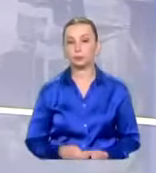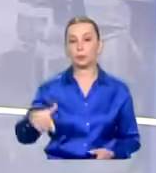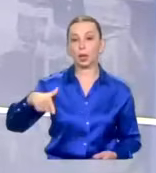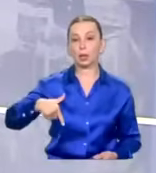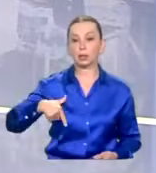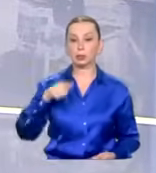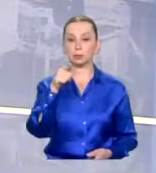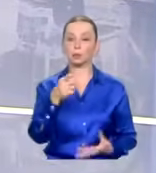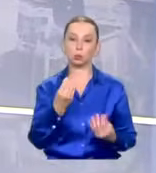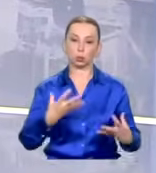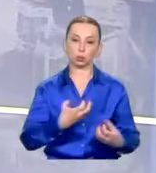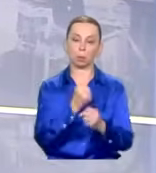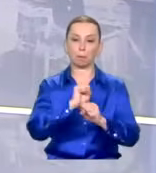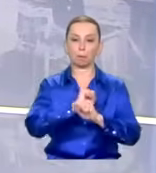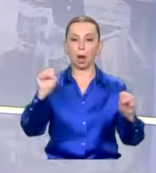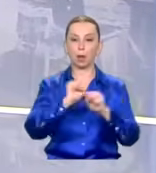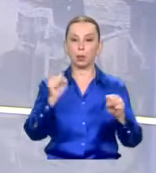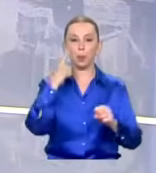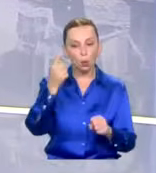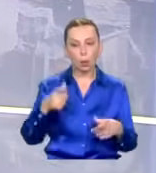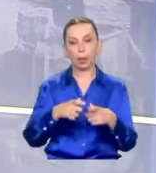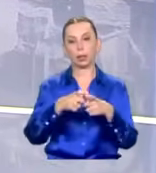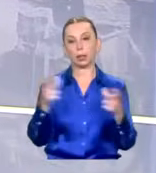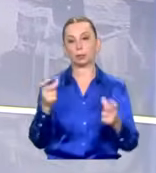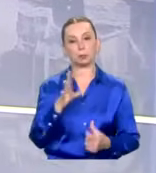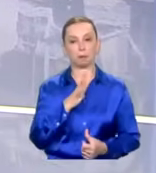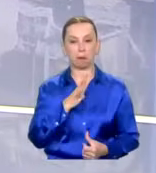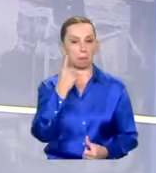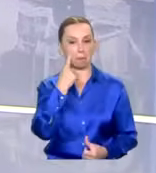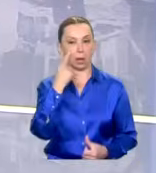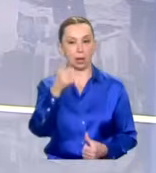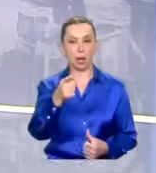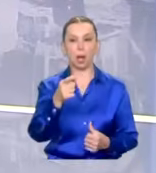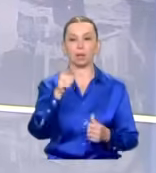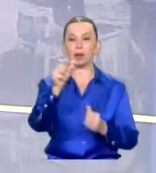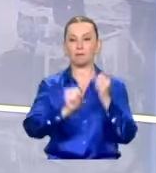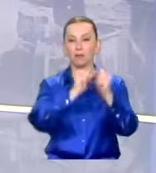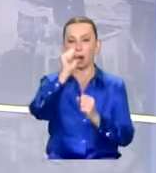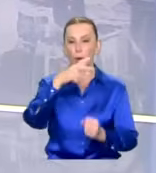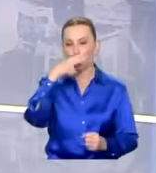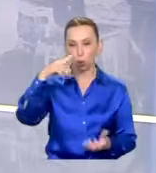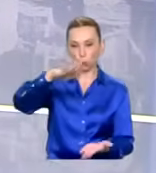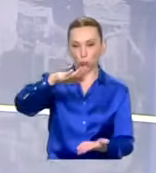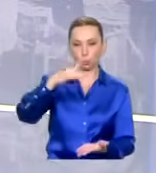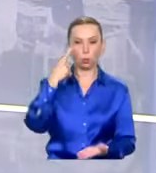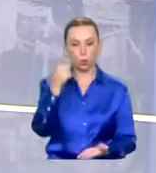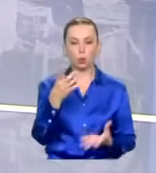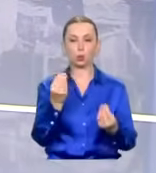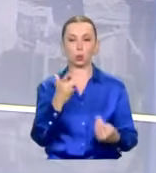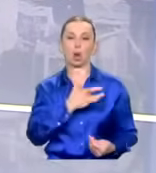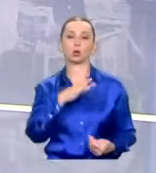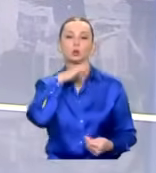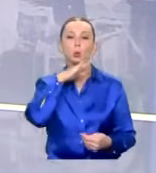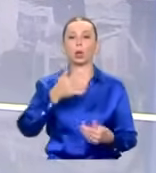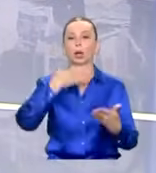Ve İzmir'deki yürek yakan patlamaya dair gelişmelerle devam edelim. Sanayi tüpü faciasının ardında acı dolu